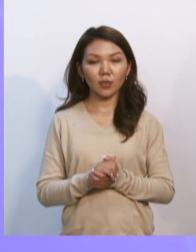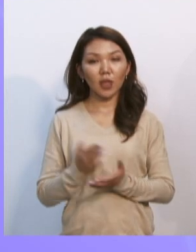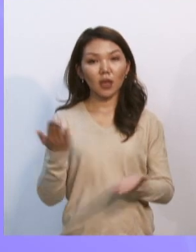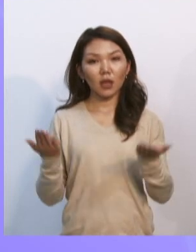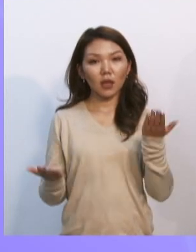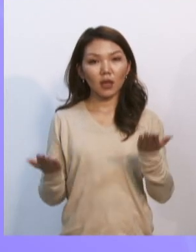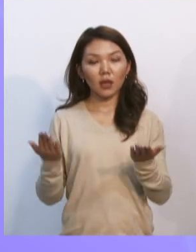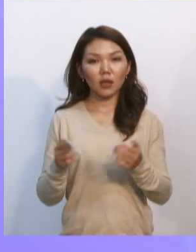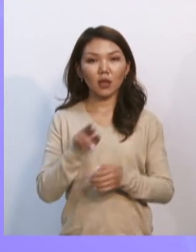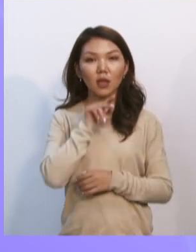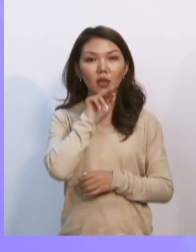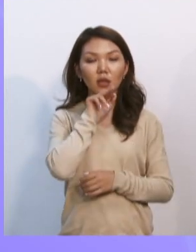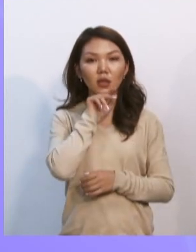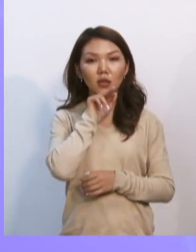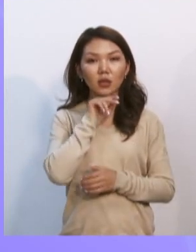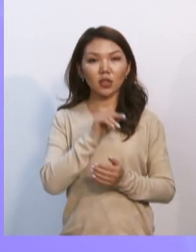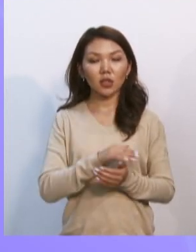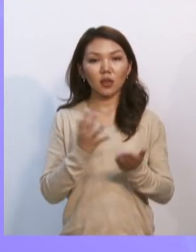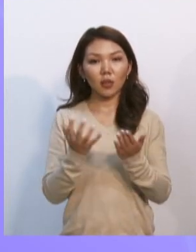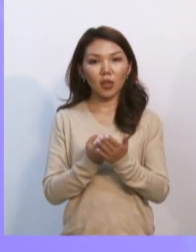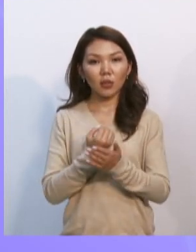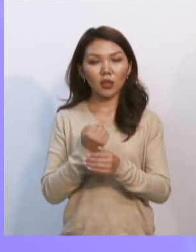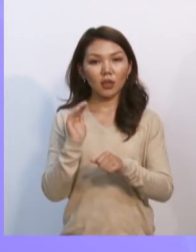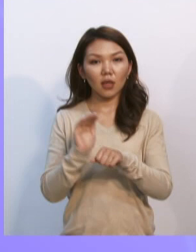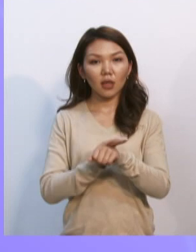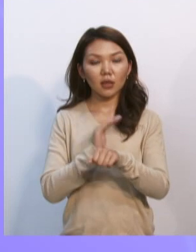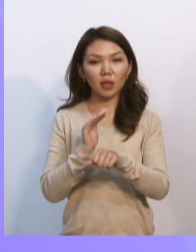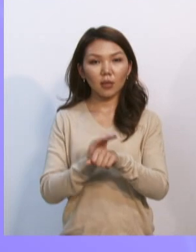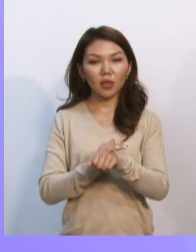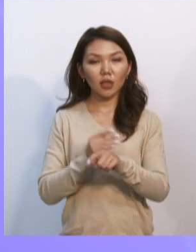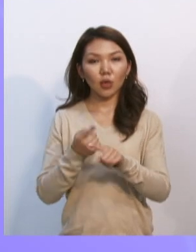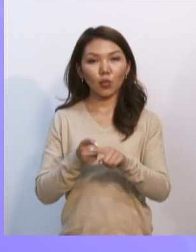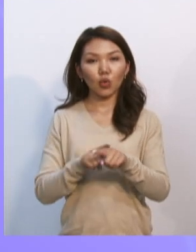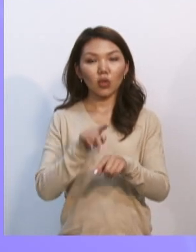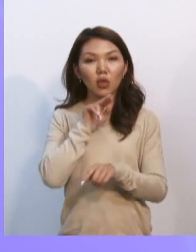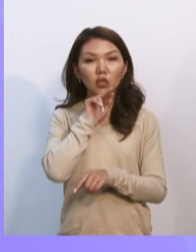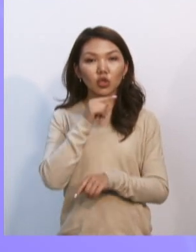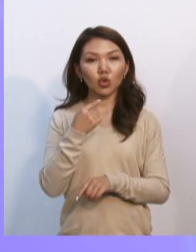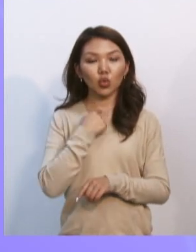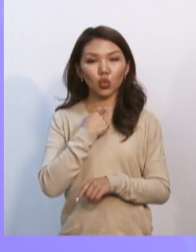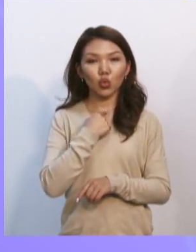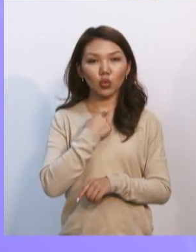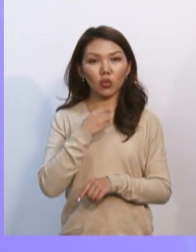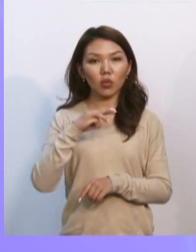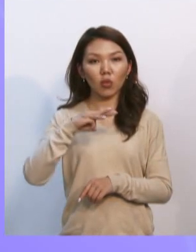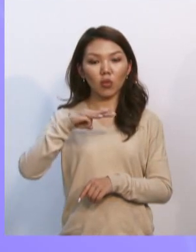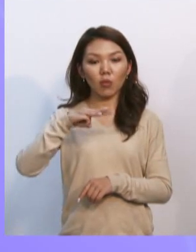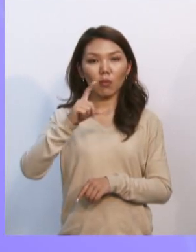Эгерде эчки деп тапсаңар, азаматсыңар. Бул эчкинин үнү.